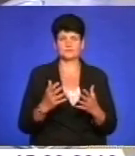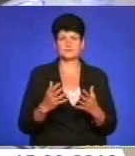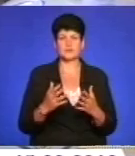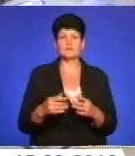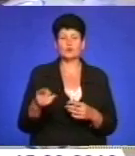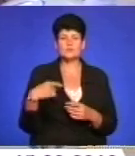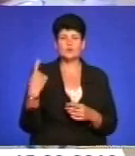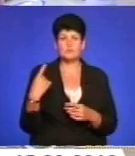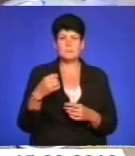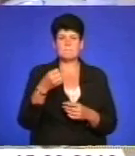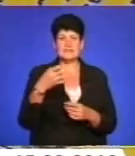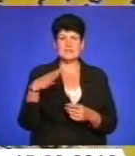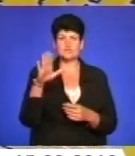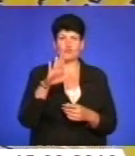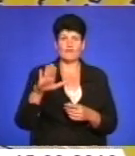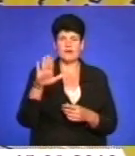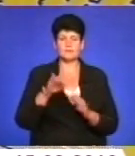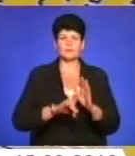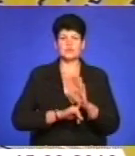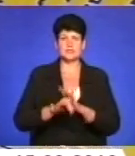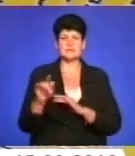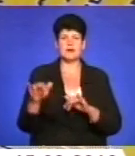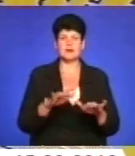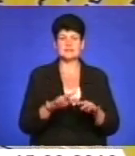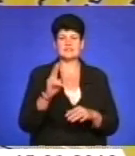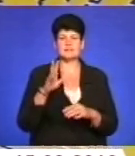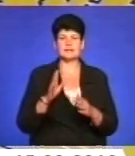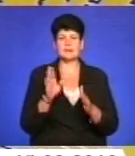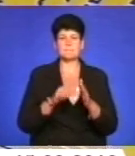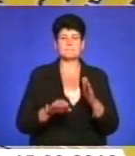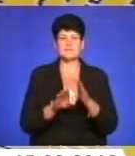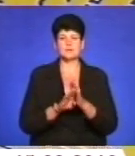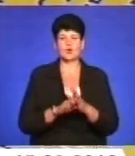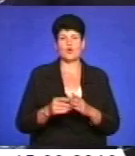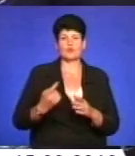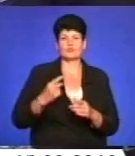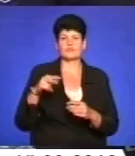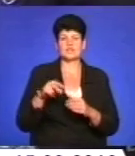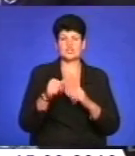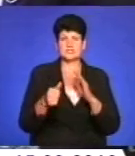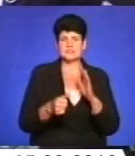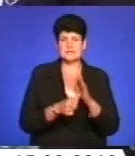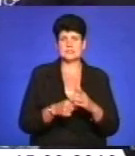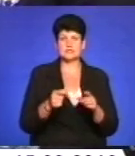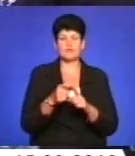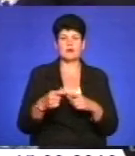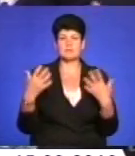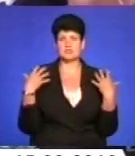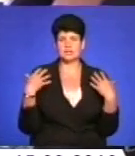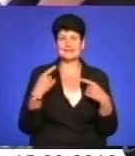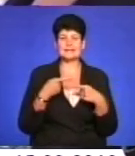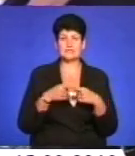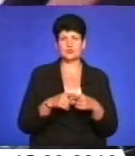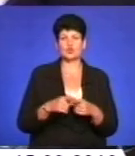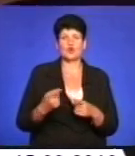В Тернопільській області 15 вересня стартувала акція «Квартира під охорону 2016». За словами начальника Центру технічної